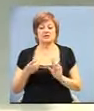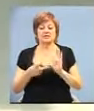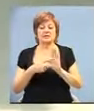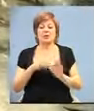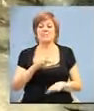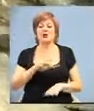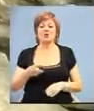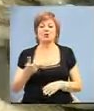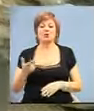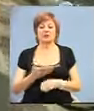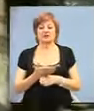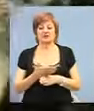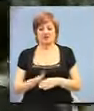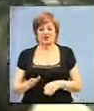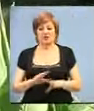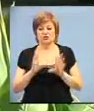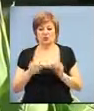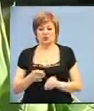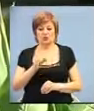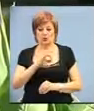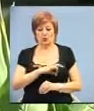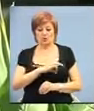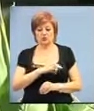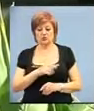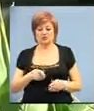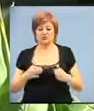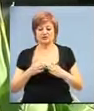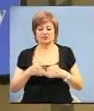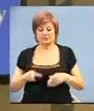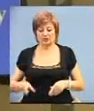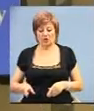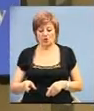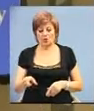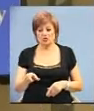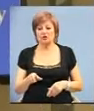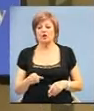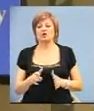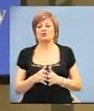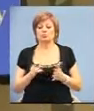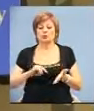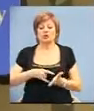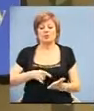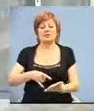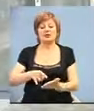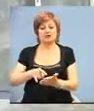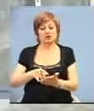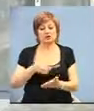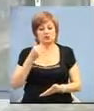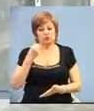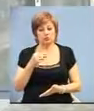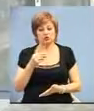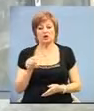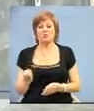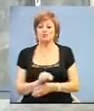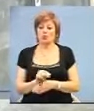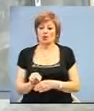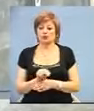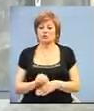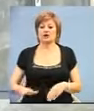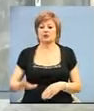гривень на ремонт доріг загального користування, внутрішньоквартальних і тротуарів. Перевагу віддають плитковому покриттю. У планах полагодження